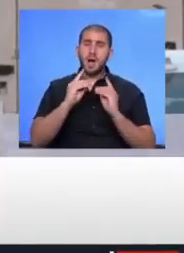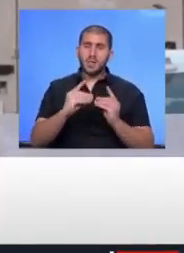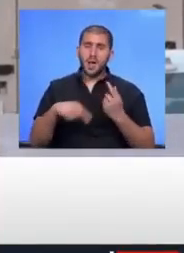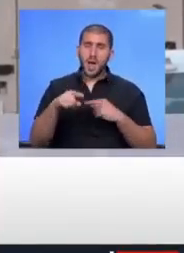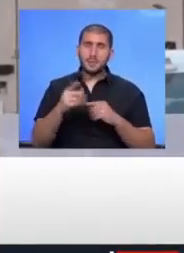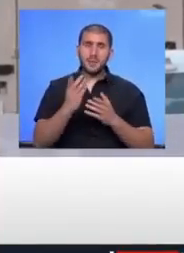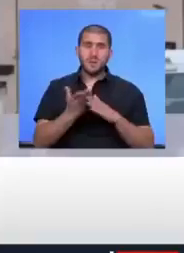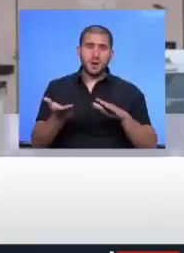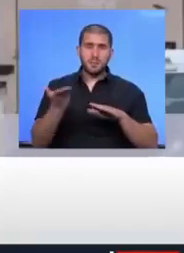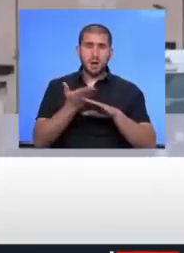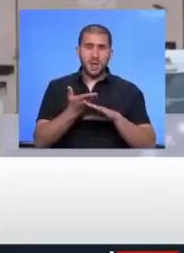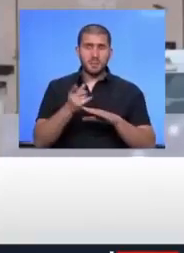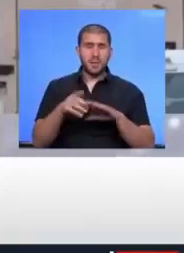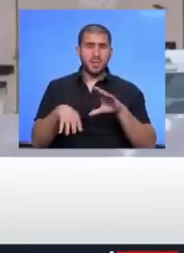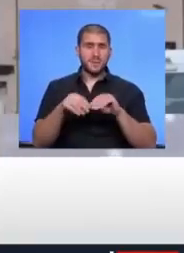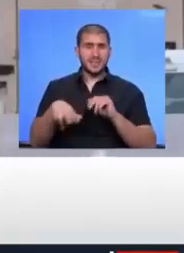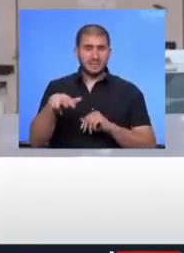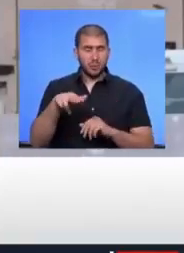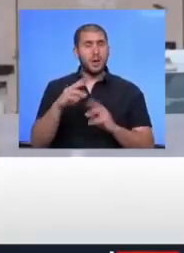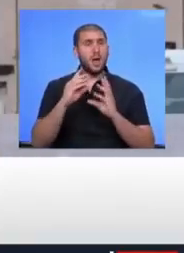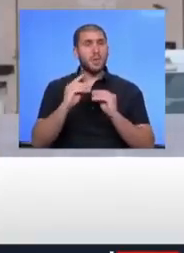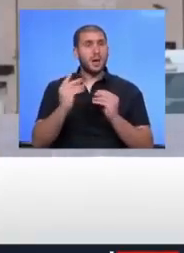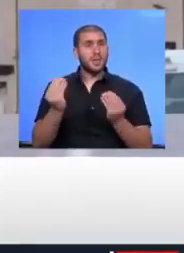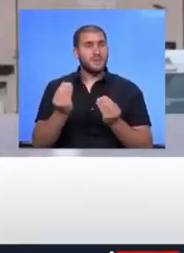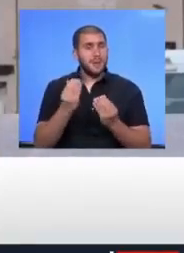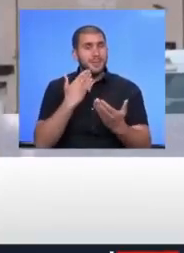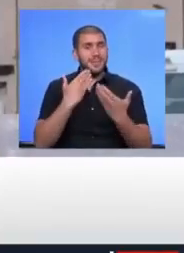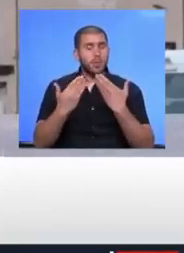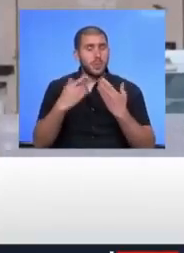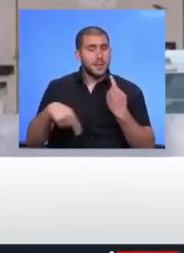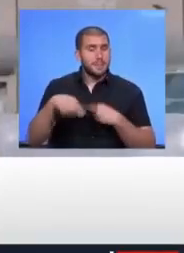מביאים את הדברים לנבחרי הציבור, okay. והצורה שבה הדברים נידונים